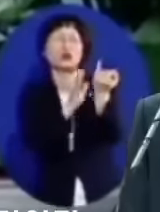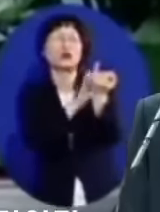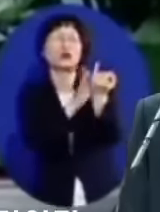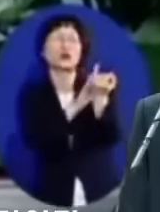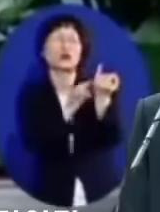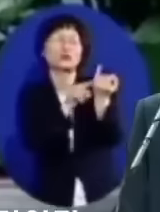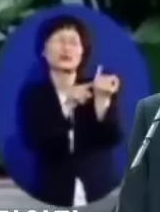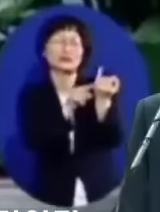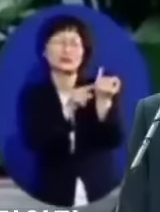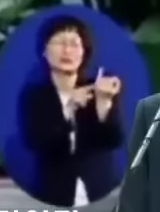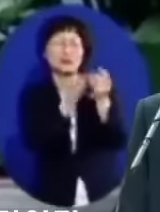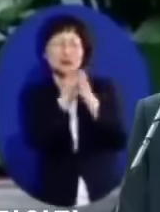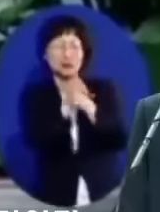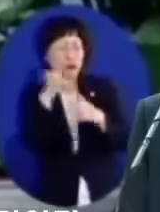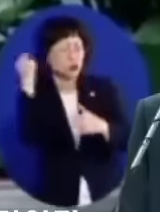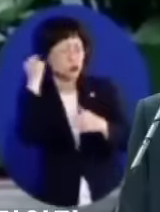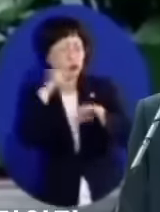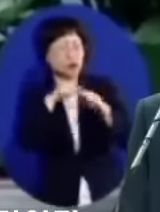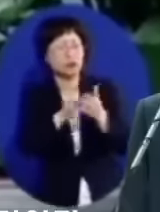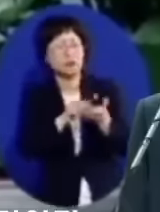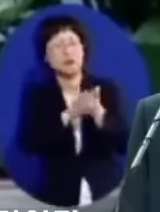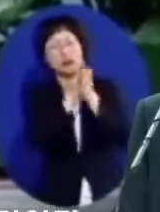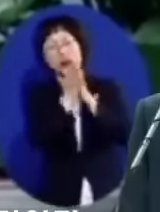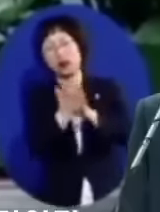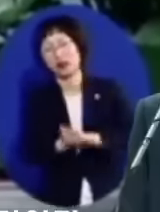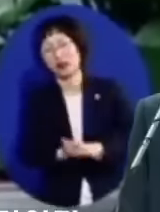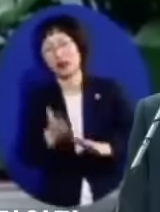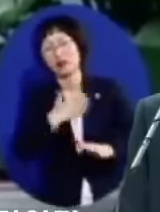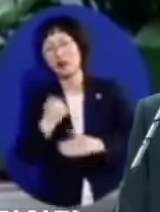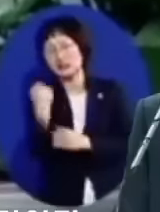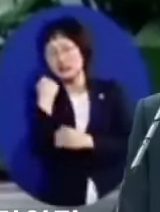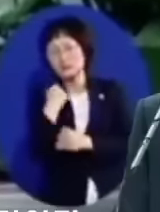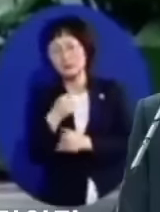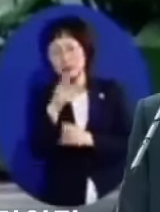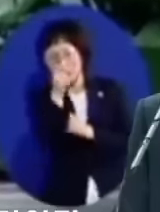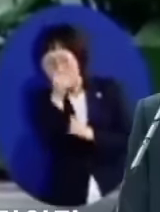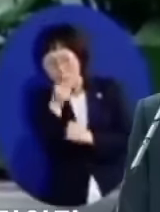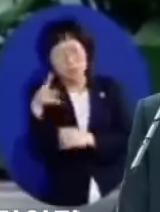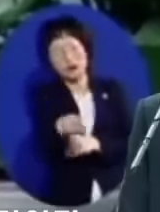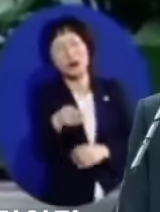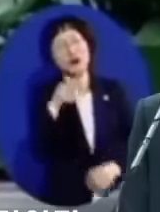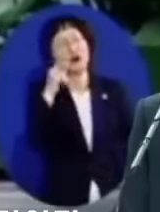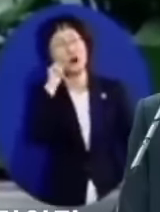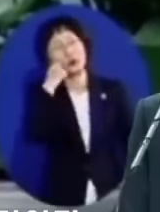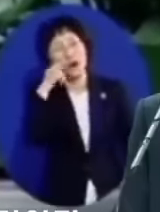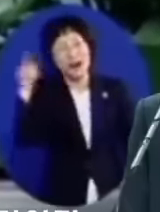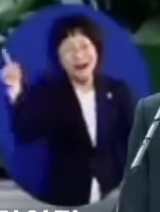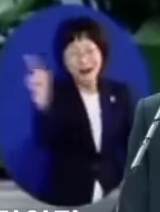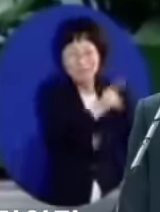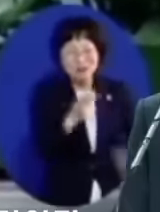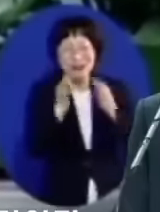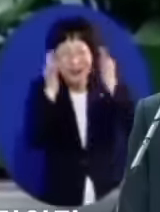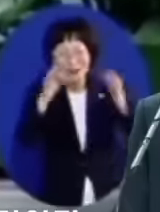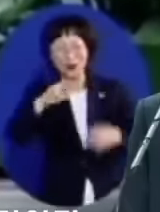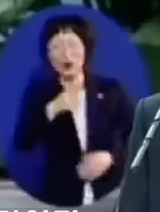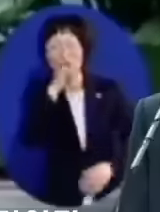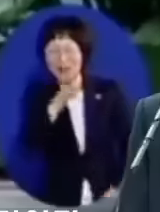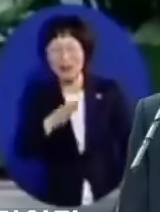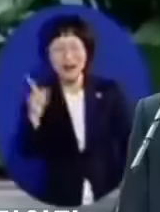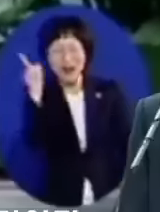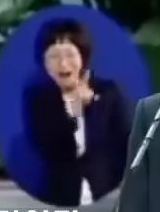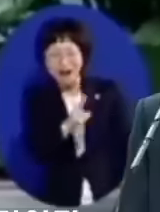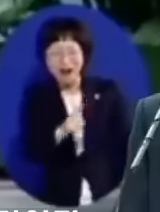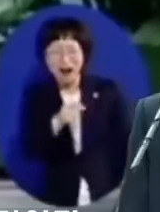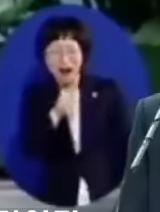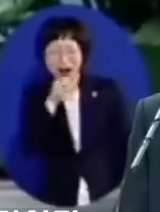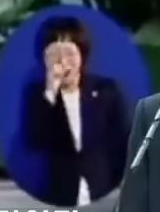당신 기도를 들으니까 내 마음이 녹아진다. 내 힘으로 도박을 없앨 수가 없다. 아무리 애를 써도 안 되고 아무리 노력해도 안